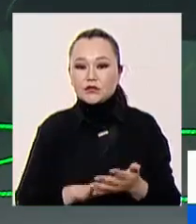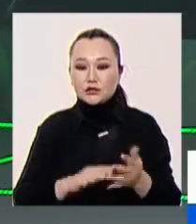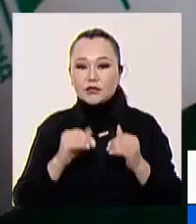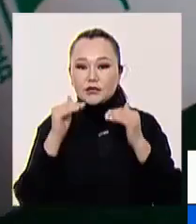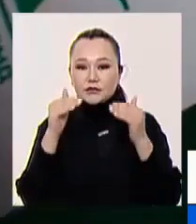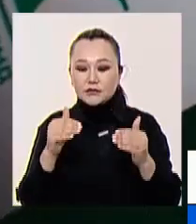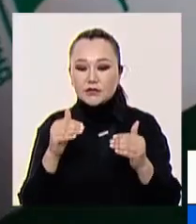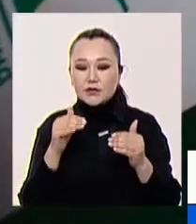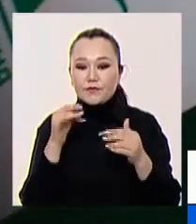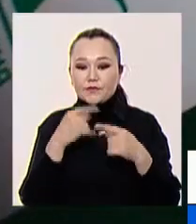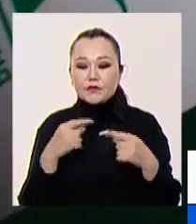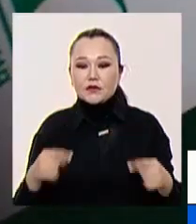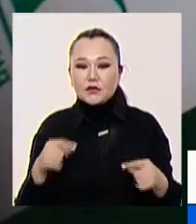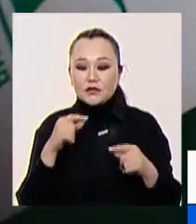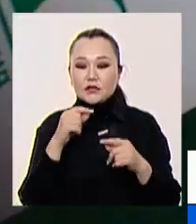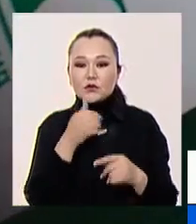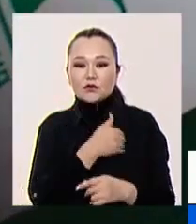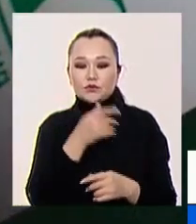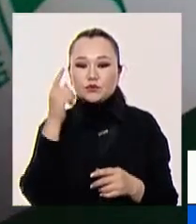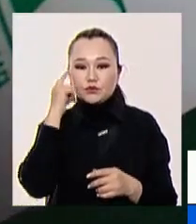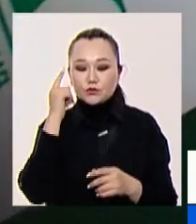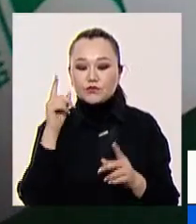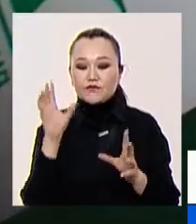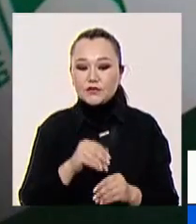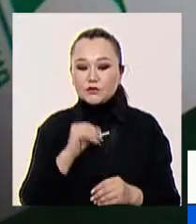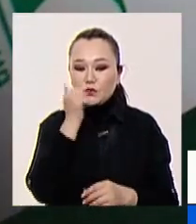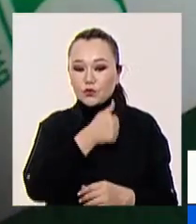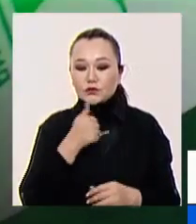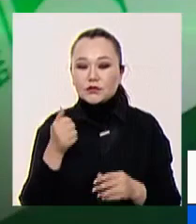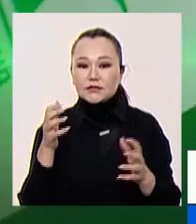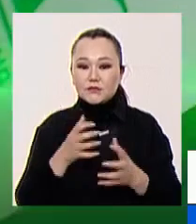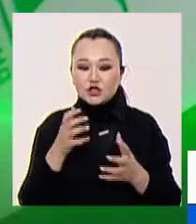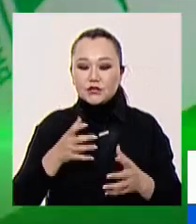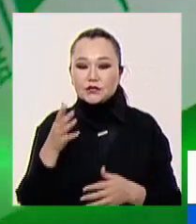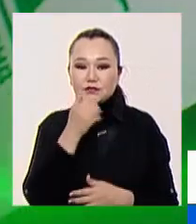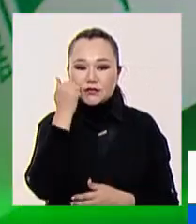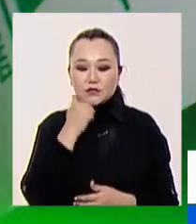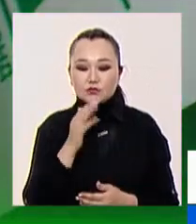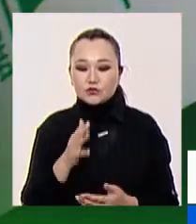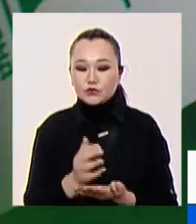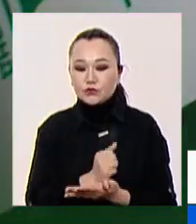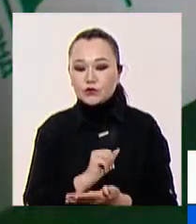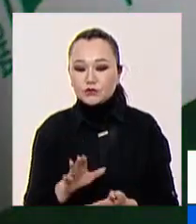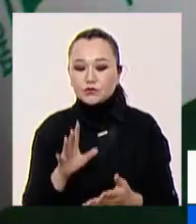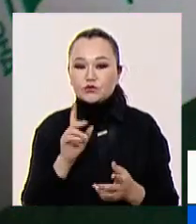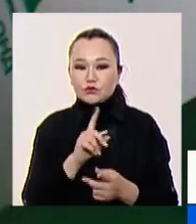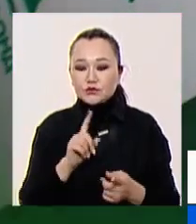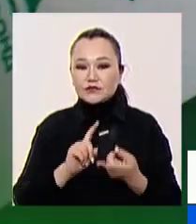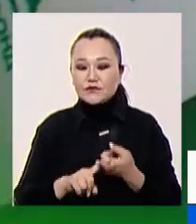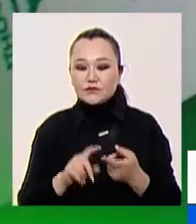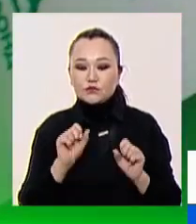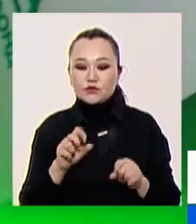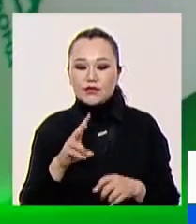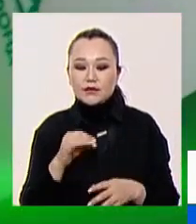расти. Некоторые аналитики склонны думать, что весь год для наших сбережений на старость будет неудачным. От чего это зависит и можно ли